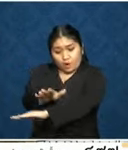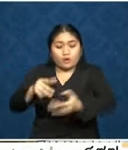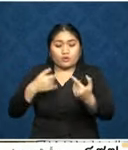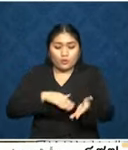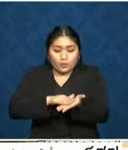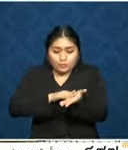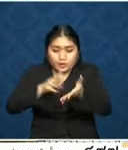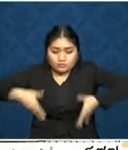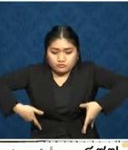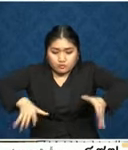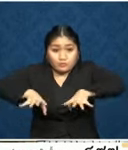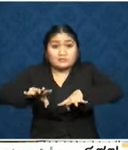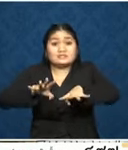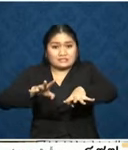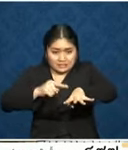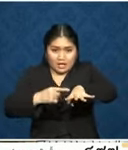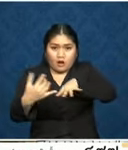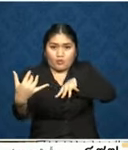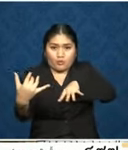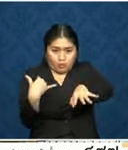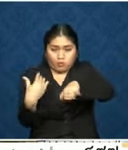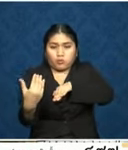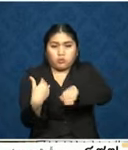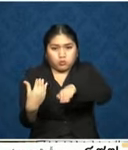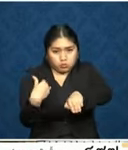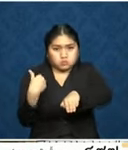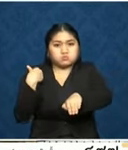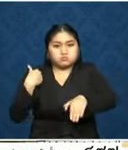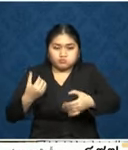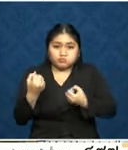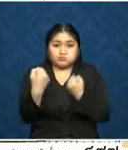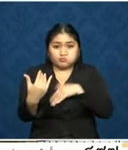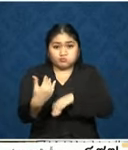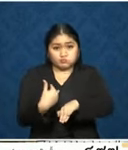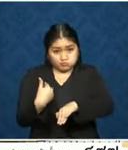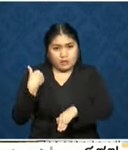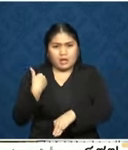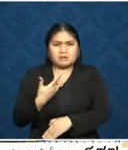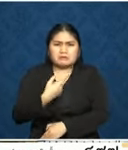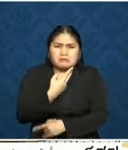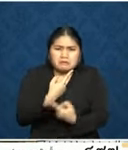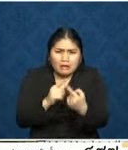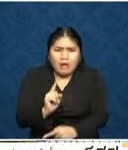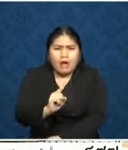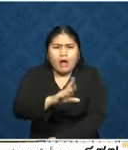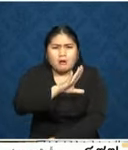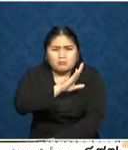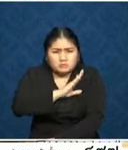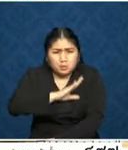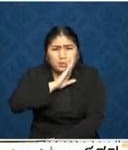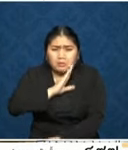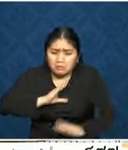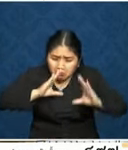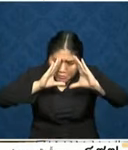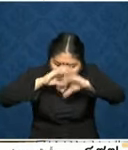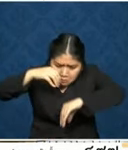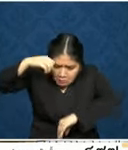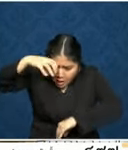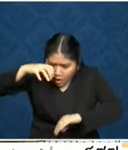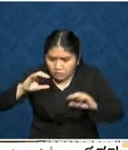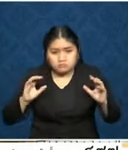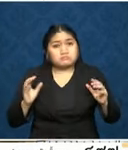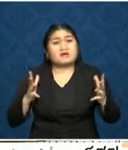จราจรรถวิ่งไปมามากนะครับส่วนกลางคืนไฟจะไม่ค่อยติดครับอยากจะให้อ่ามีการ